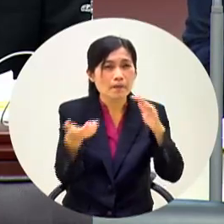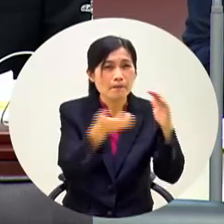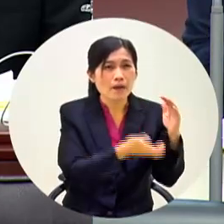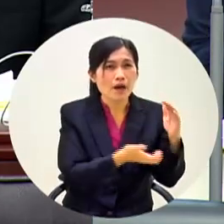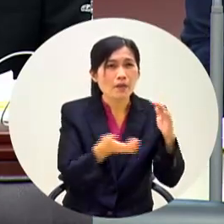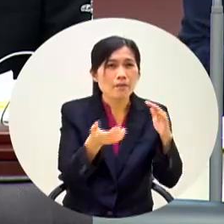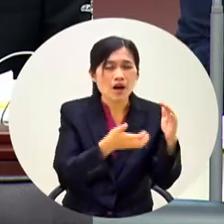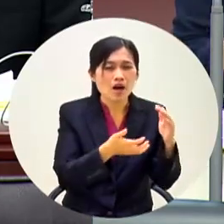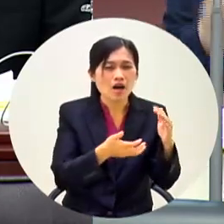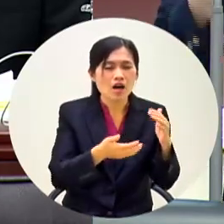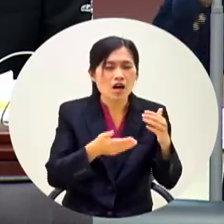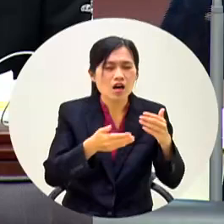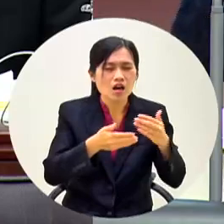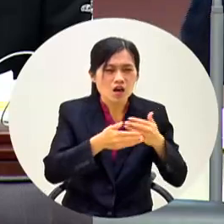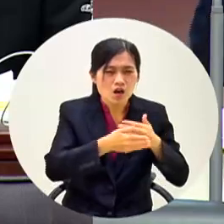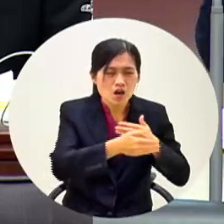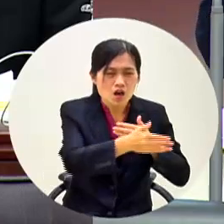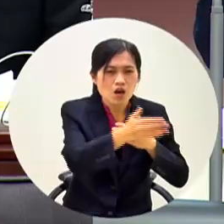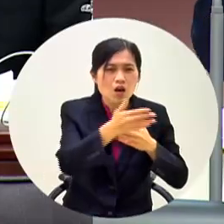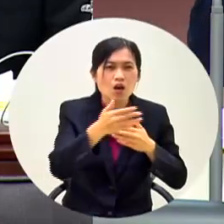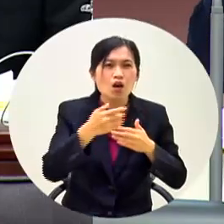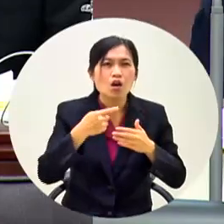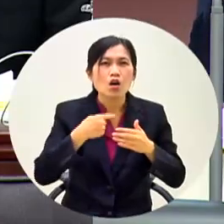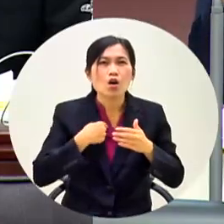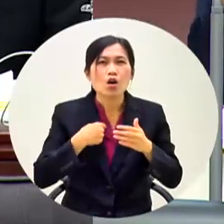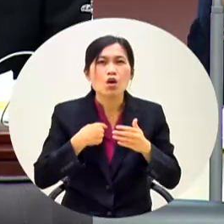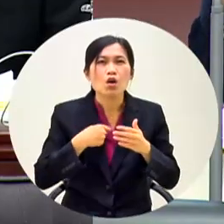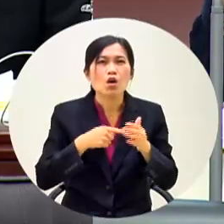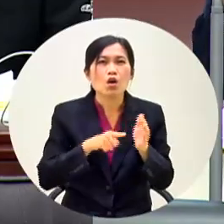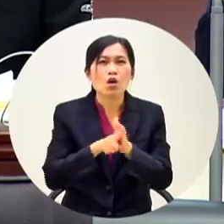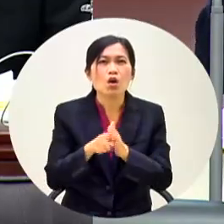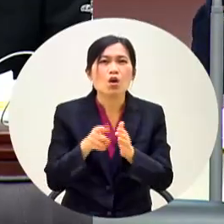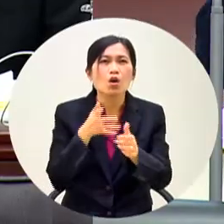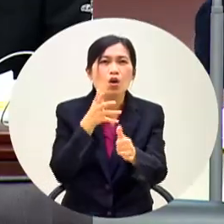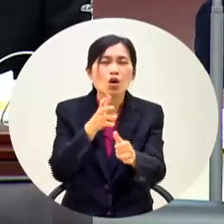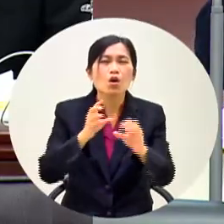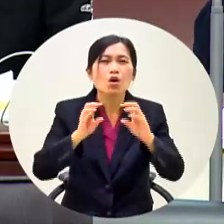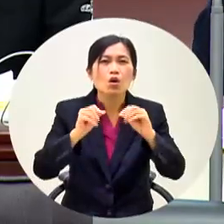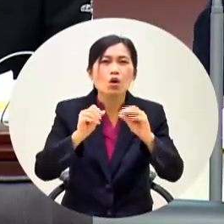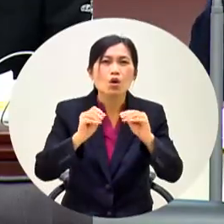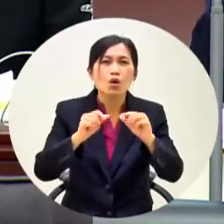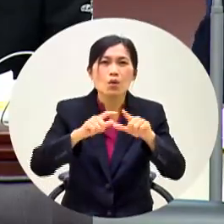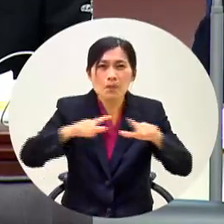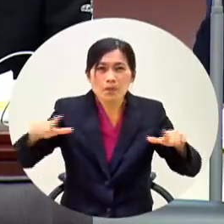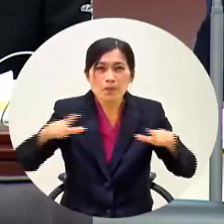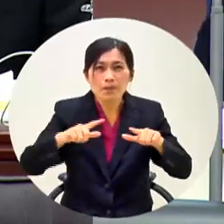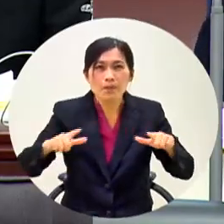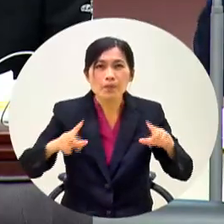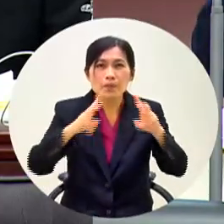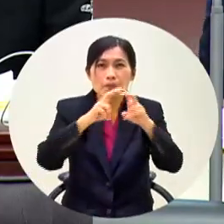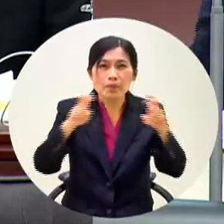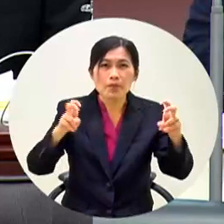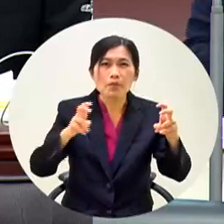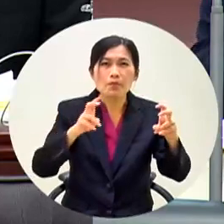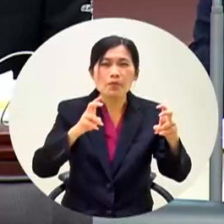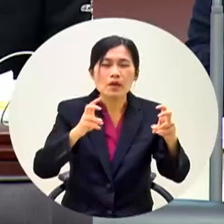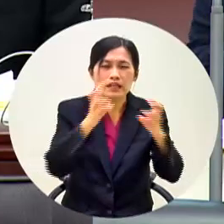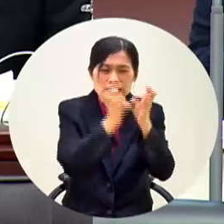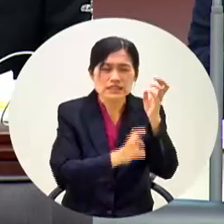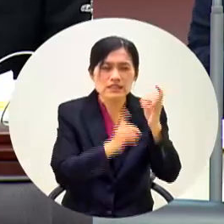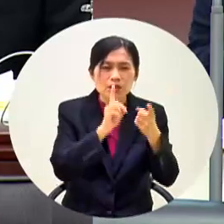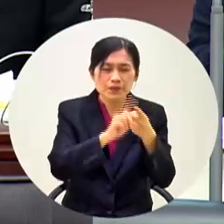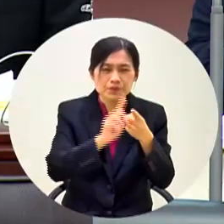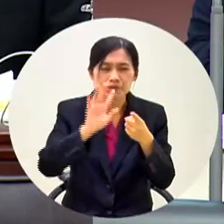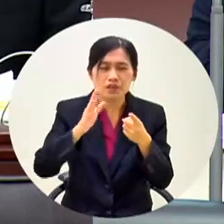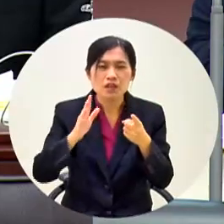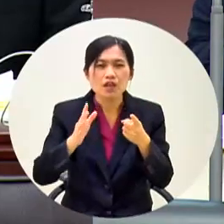程序嘛，所以我们当时就采取了一些措施。 我现在只讲土地的面积的部分，当然它庙宇是非常的繁杂，土地面积的赔